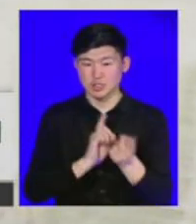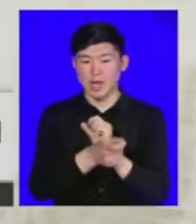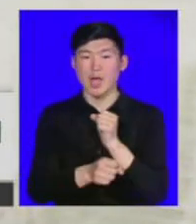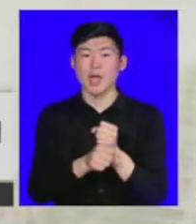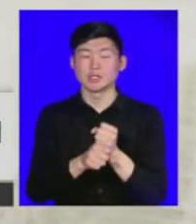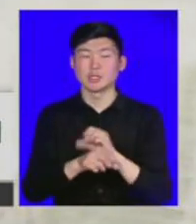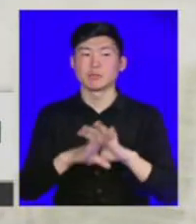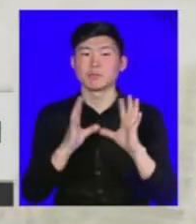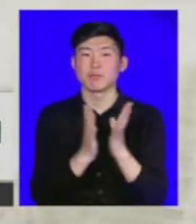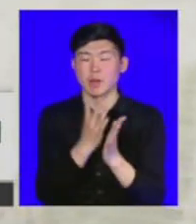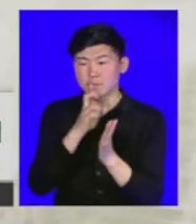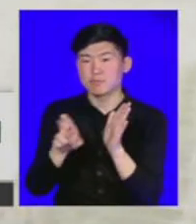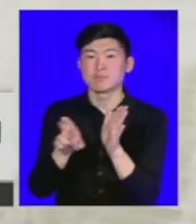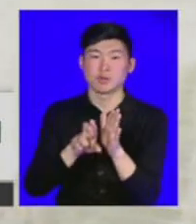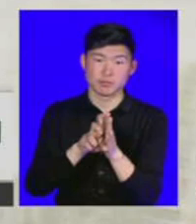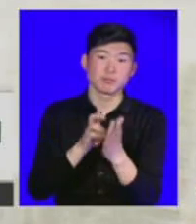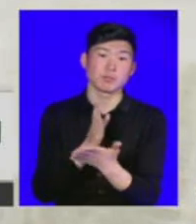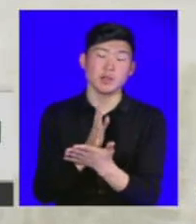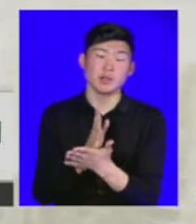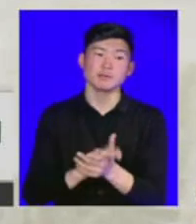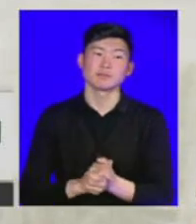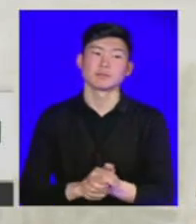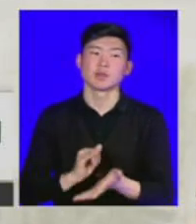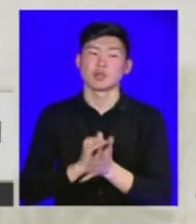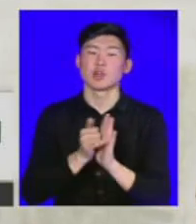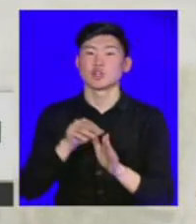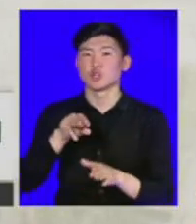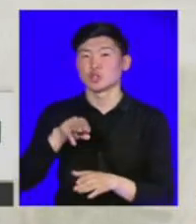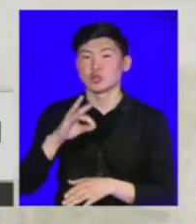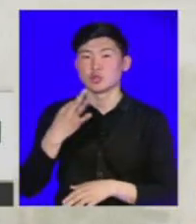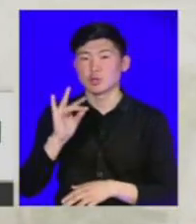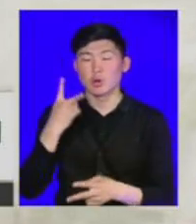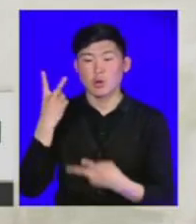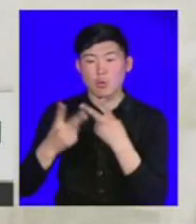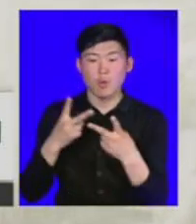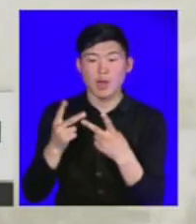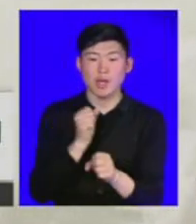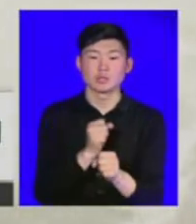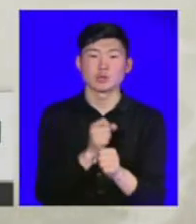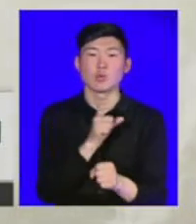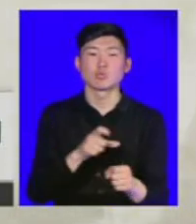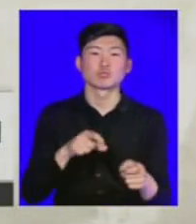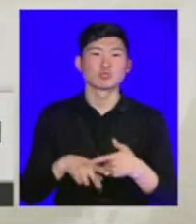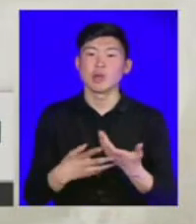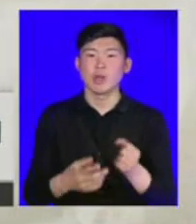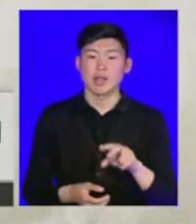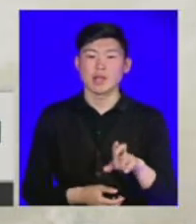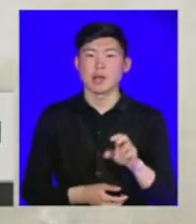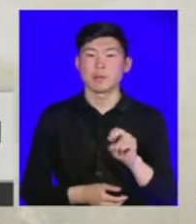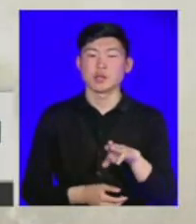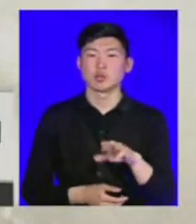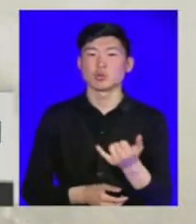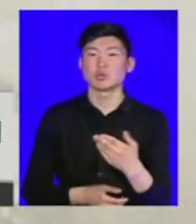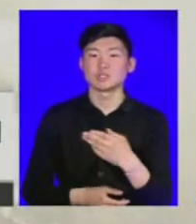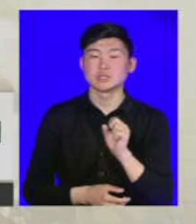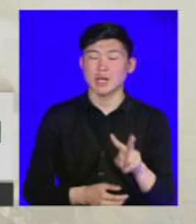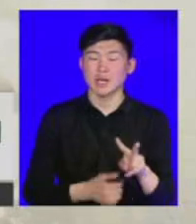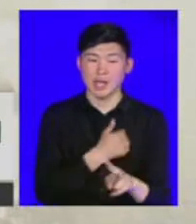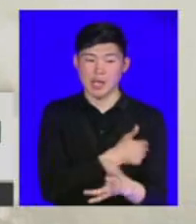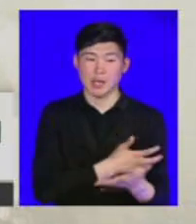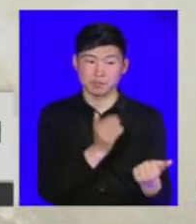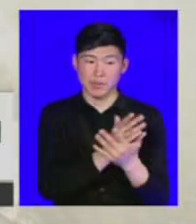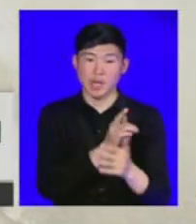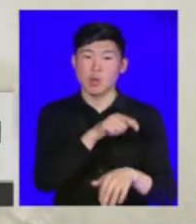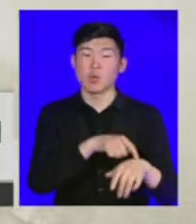тийм боломжтой байгаад байгаа. Төрийн үйлчилгээний албаа хаагчдын хувьд бол албан тушаалын шалгуур үзүүлэлтийг хангаж байгаа тохиолдолд